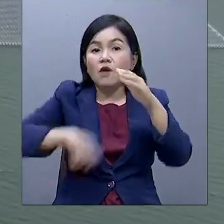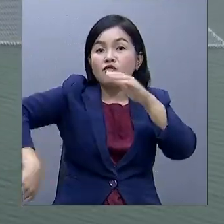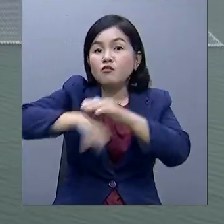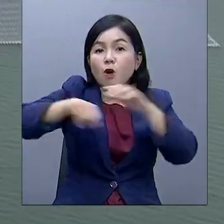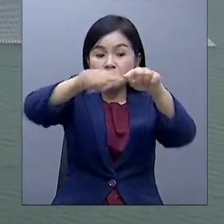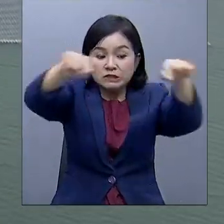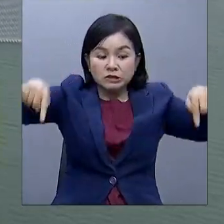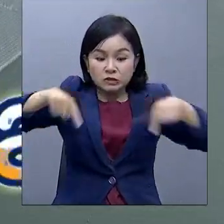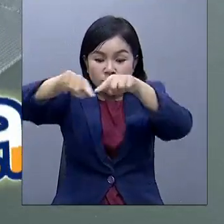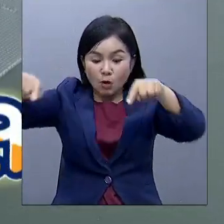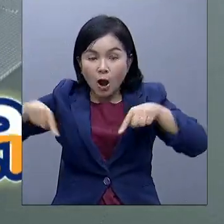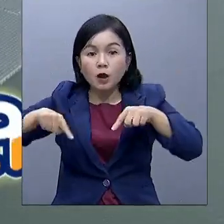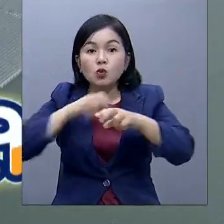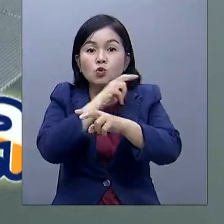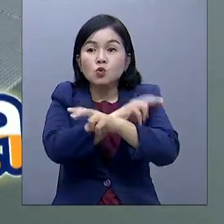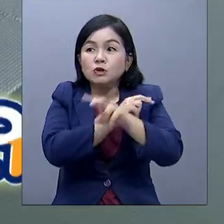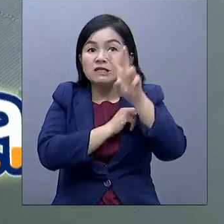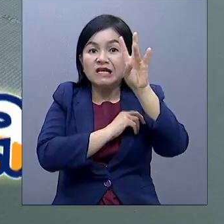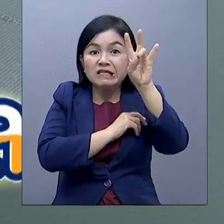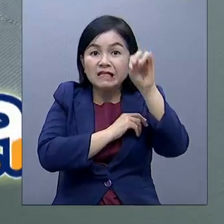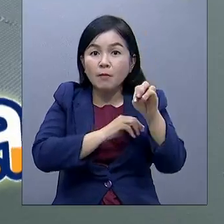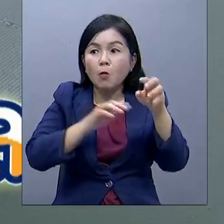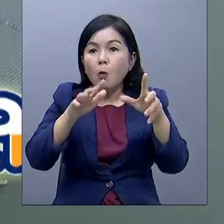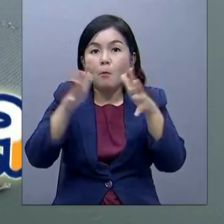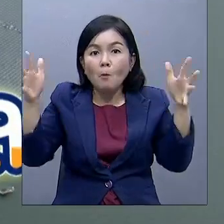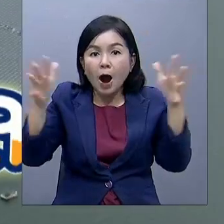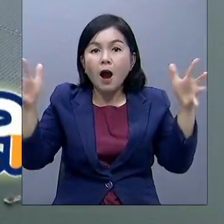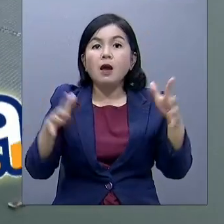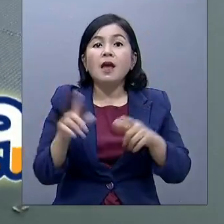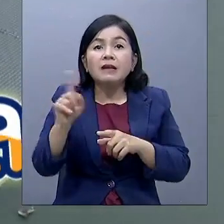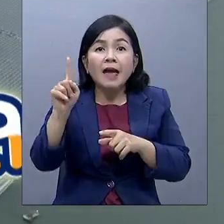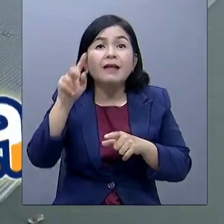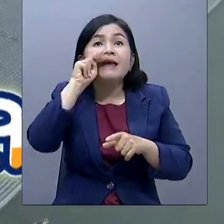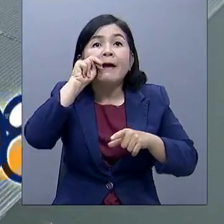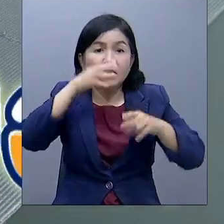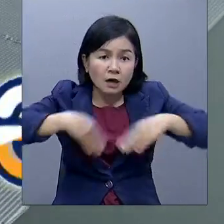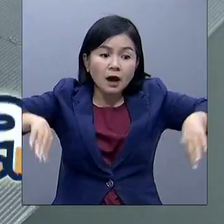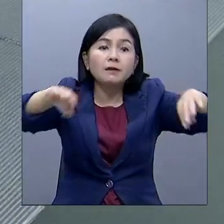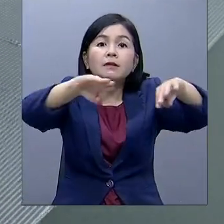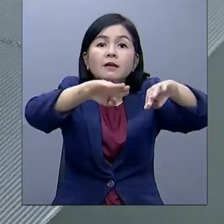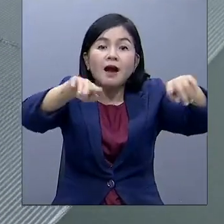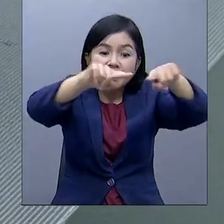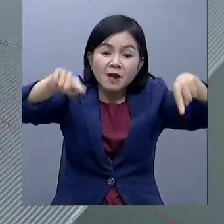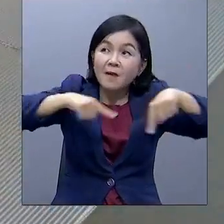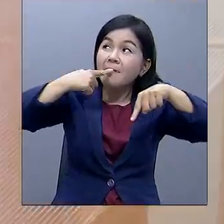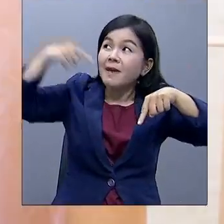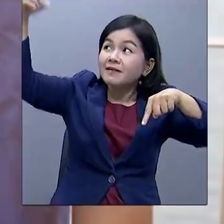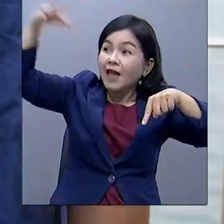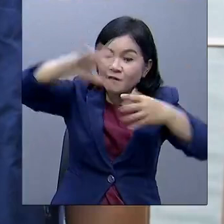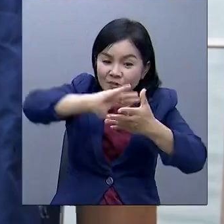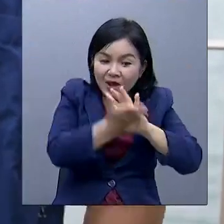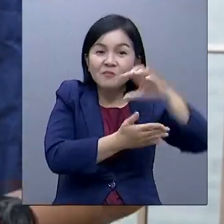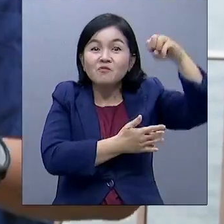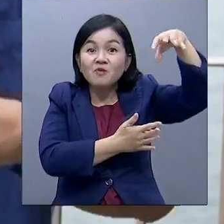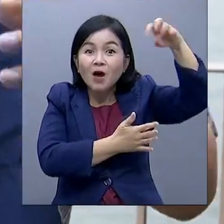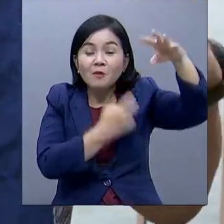ที่กว่า750ไร่นะครับทั้งหมดเนี้ยจะอยู่บนพื้นผิวน้ำนะครับที่เขื่อนสิรินธรครับปักหมุดจุดว้าวในวันนี้ครับผมจะพาคุณผู้ชมเนี่ยไปช